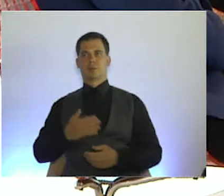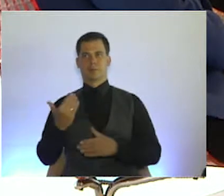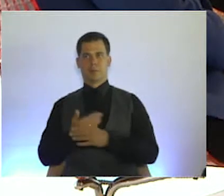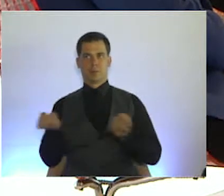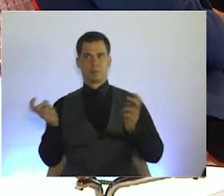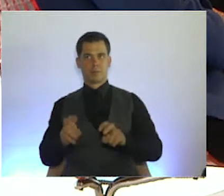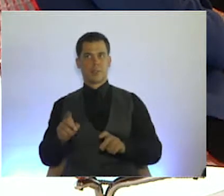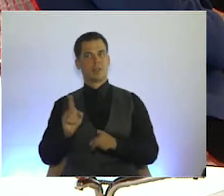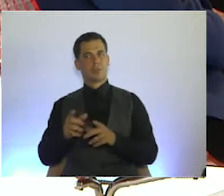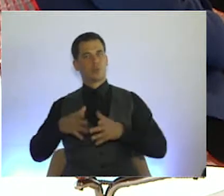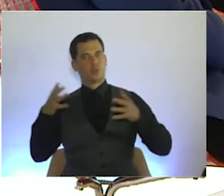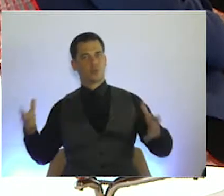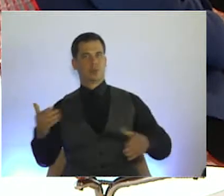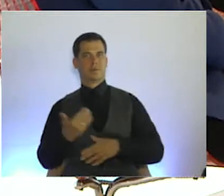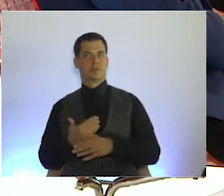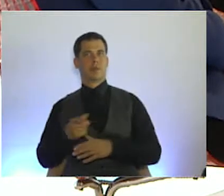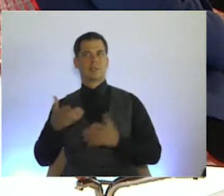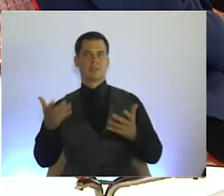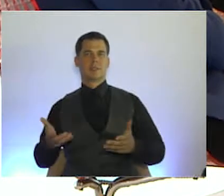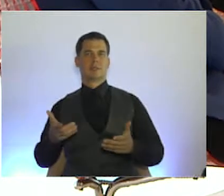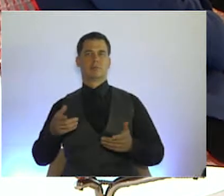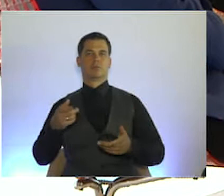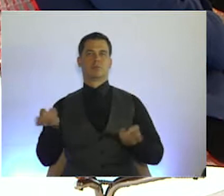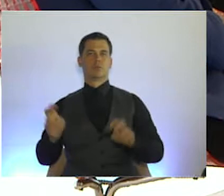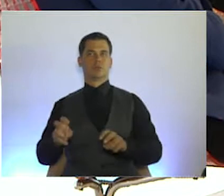To są bardziej firmy duże, szukające pracownika.